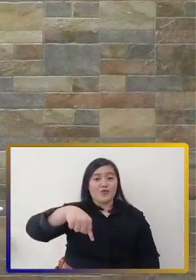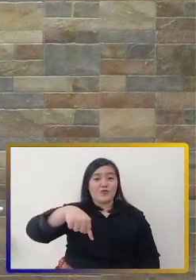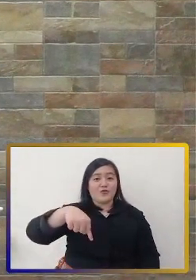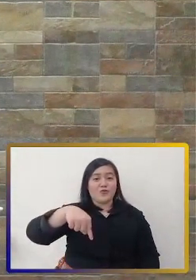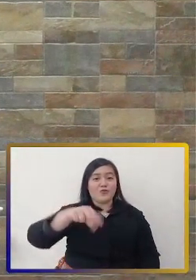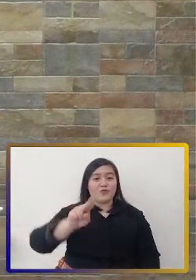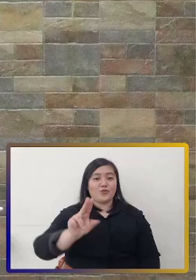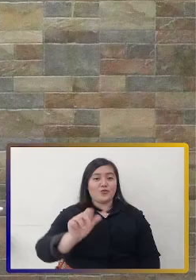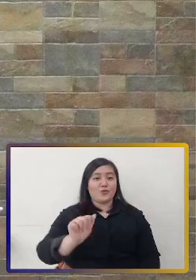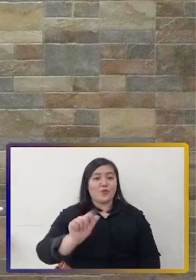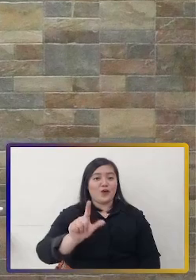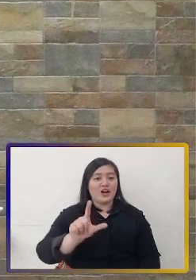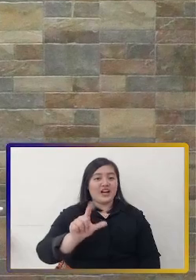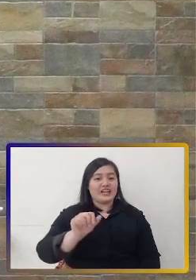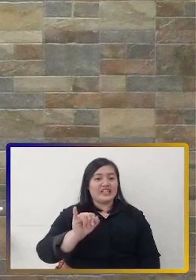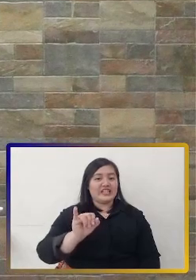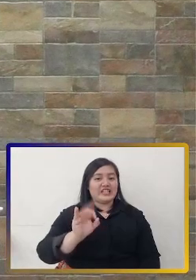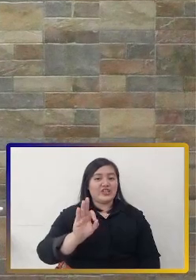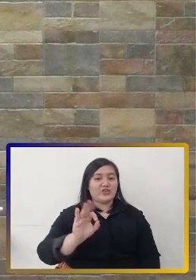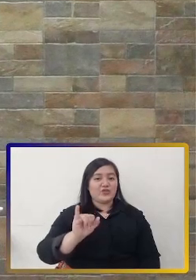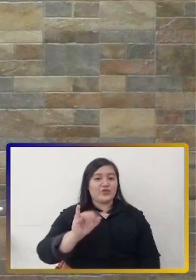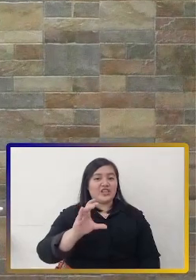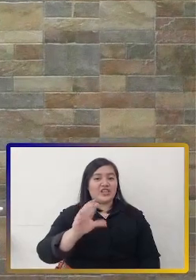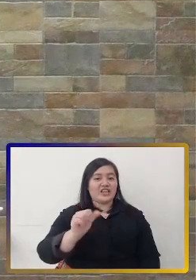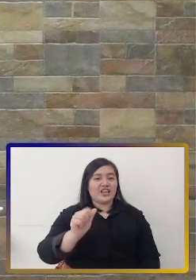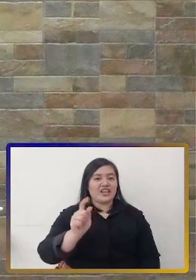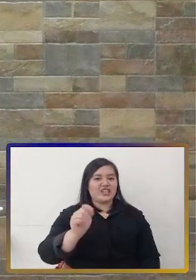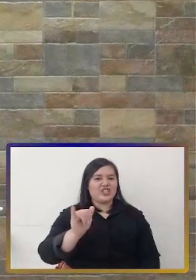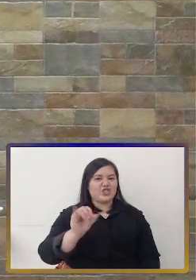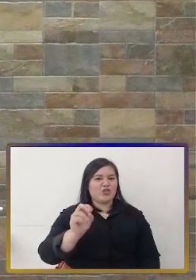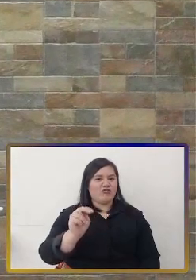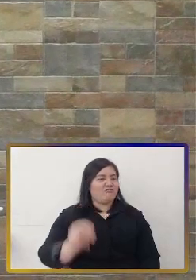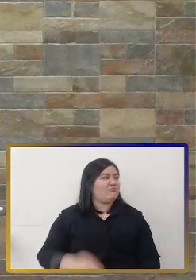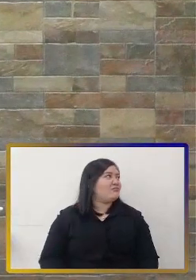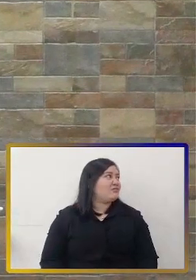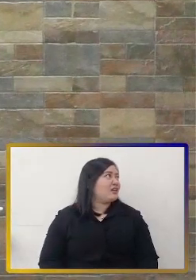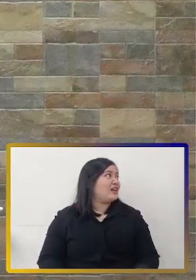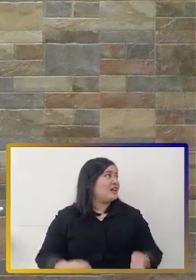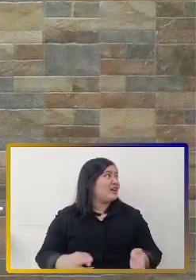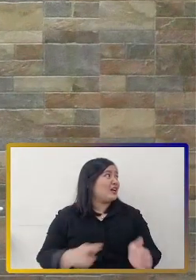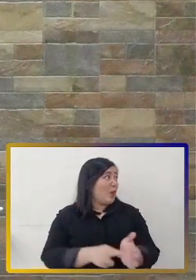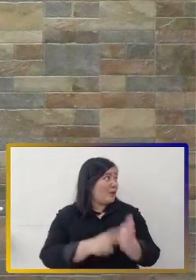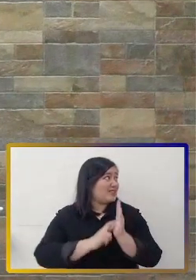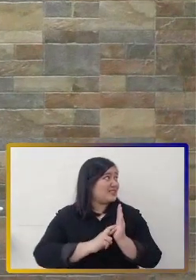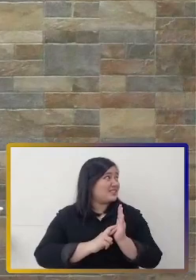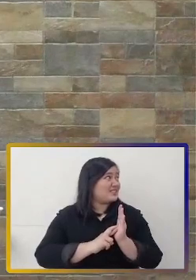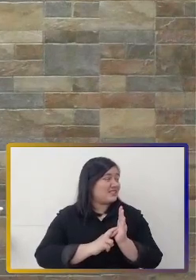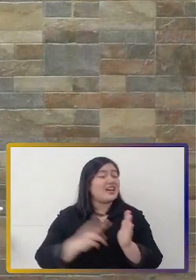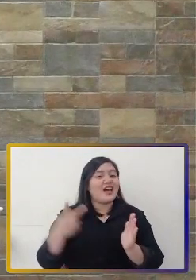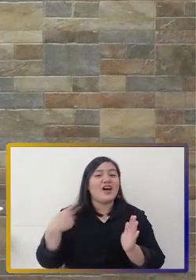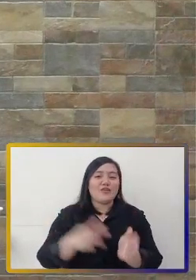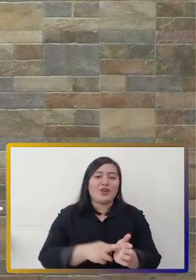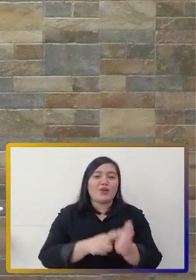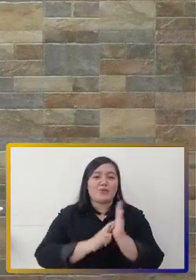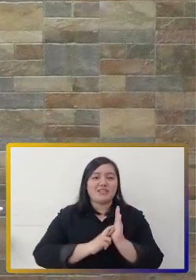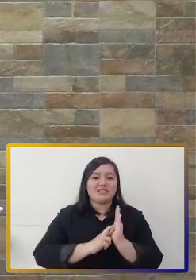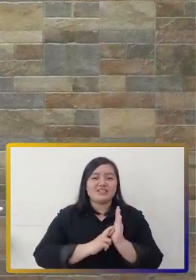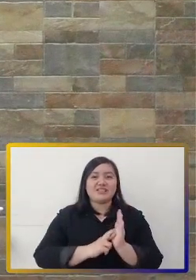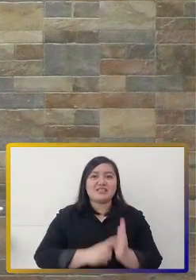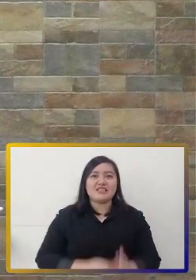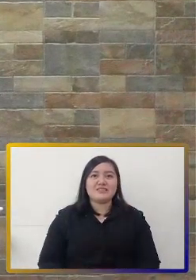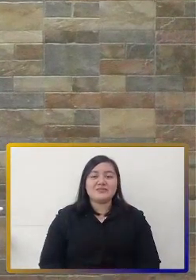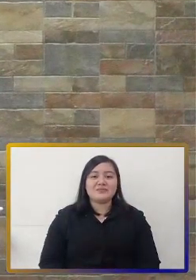yan po yung nagpapakita ng nagdi-differentiate yung basic qualifications po na ito. Ito yung nagdi-differentiate sa